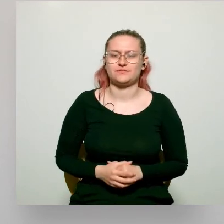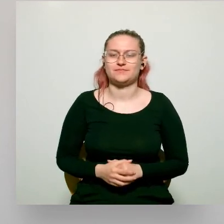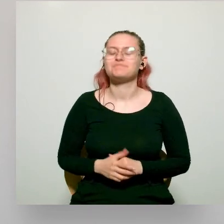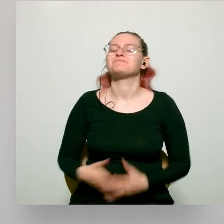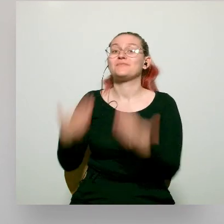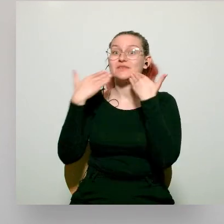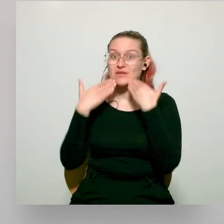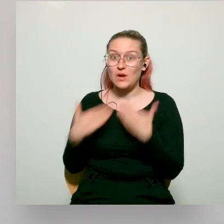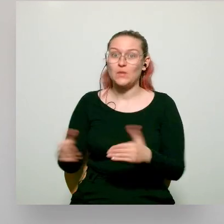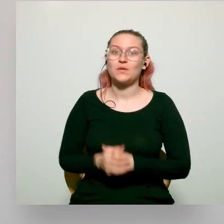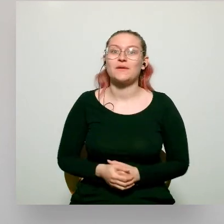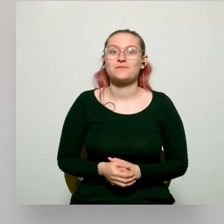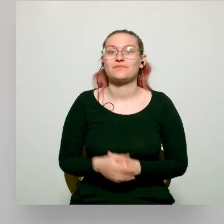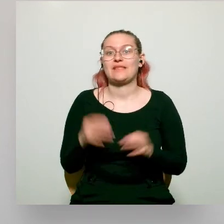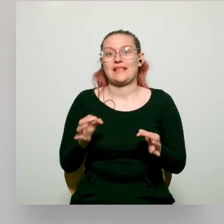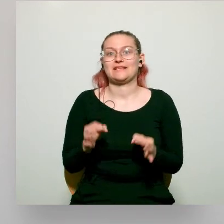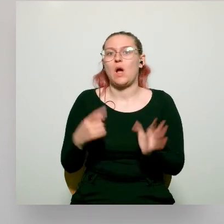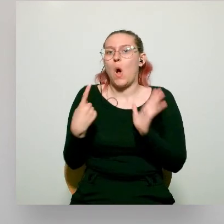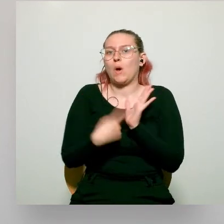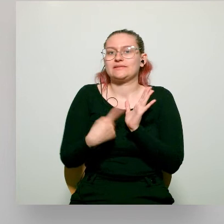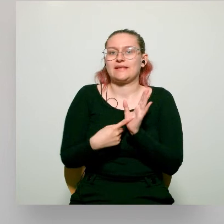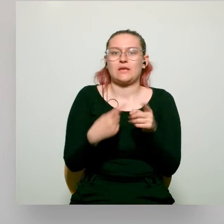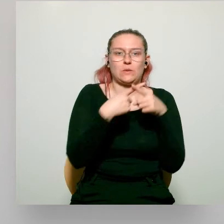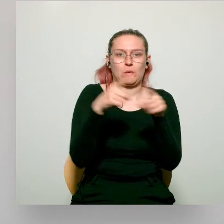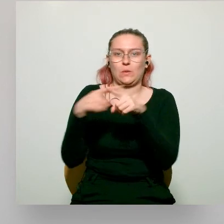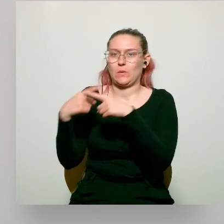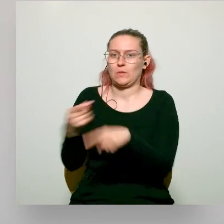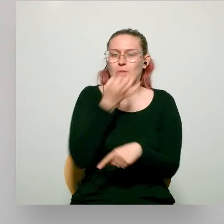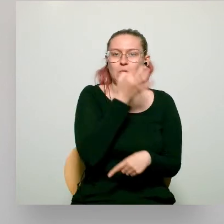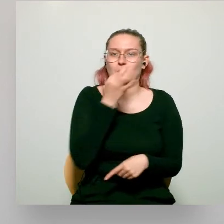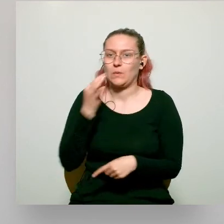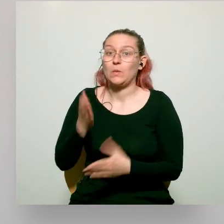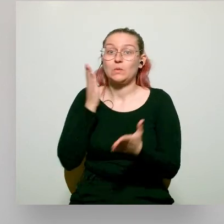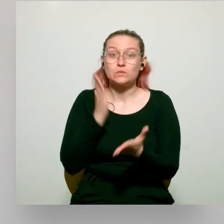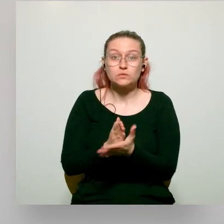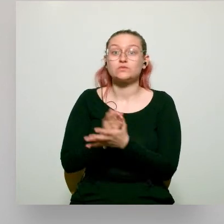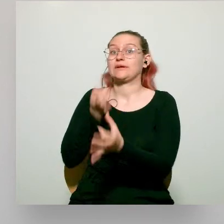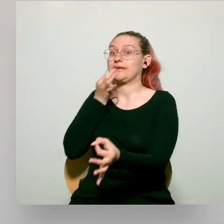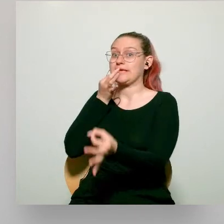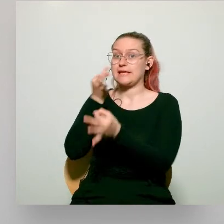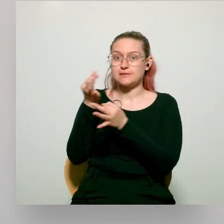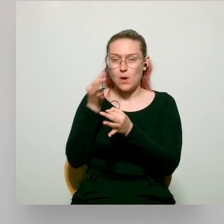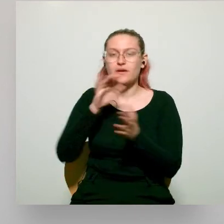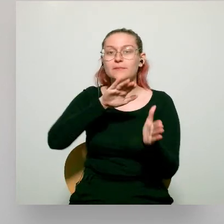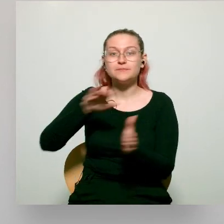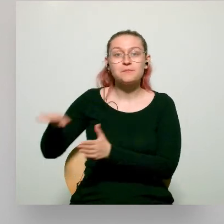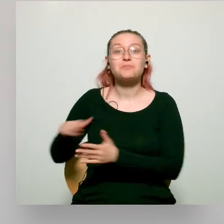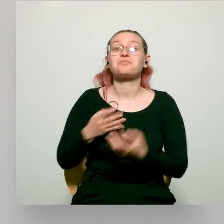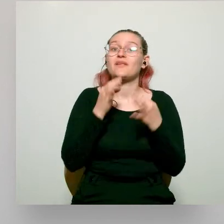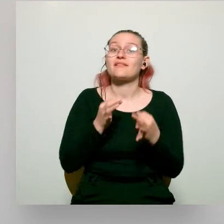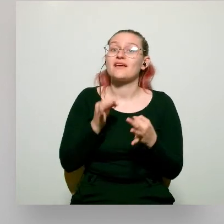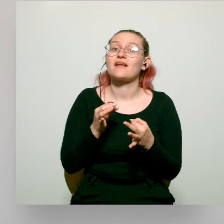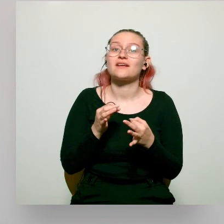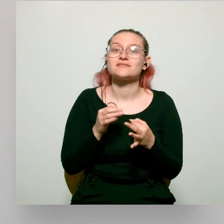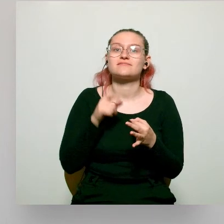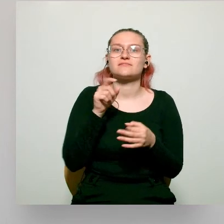już krótsza runda. Chciałbym oderwać się od historii, od szukania źródeł tożsamości w przeszłości i trochę nawiązać do tematu naszej